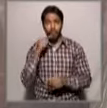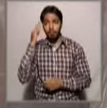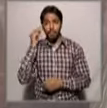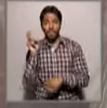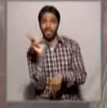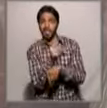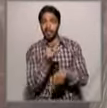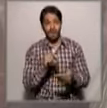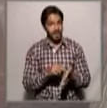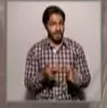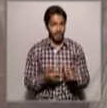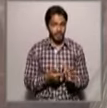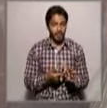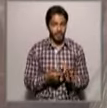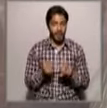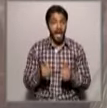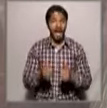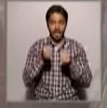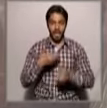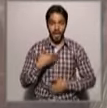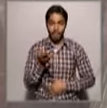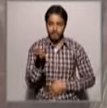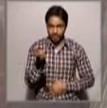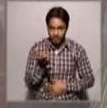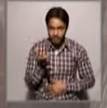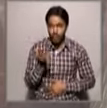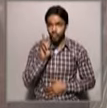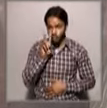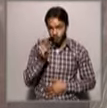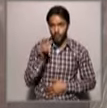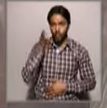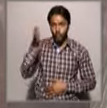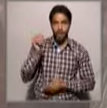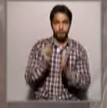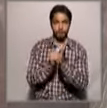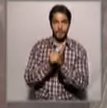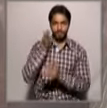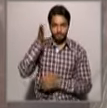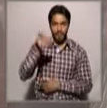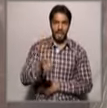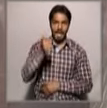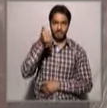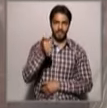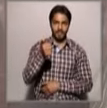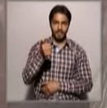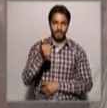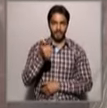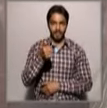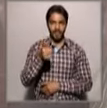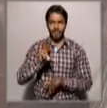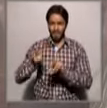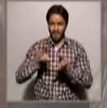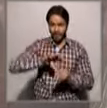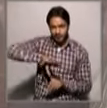ديننا، إنما البيوت لها أبواب ينبغي أن تؤتى من قبلها، ولا ينبغي الإنسان أن يتسلق الأسوار أو